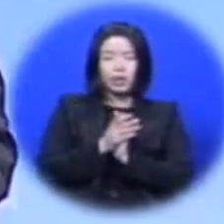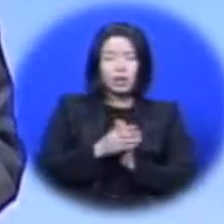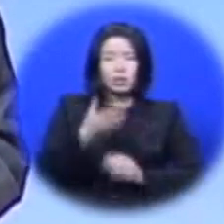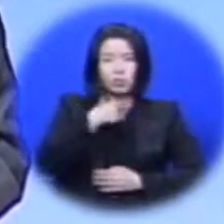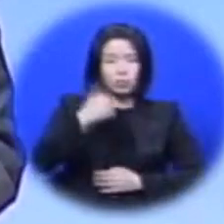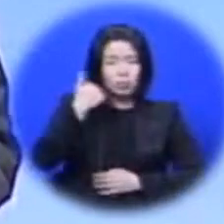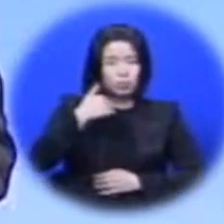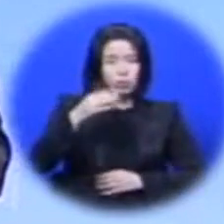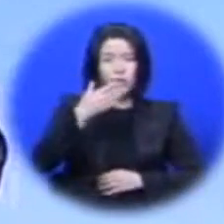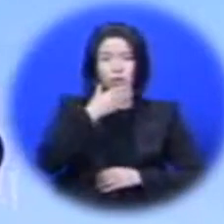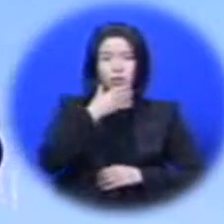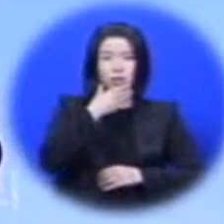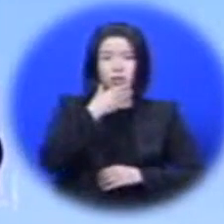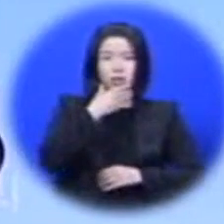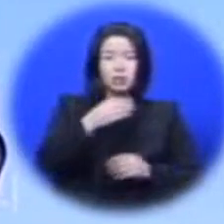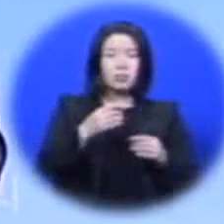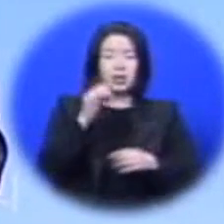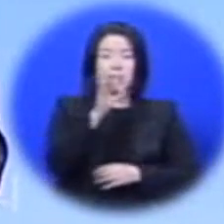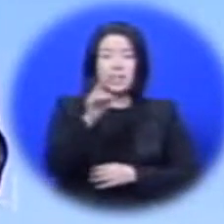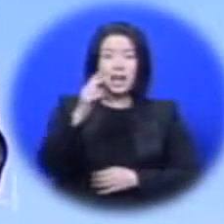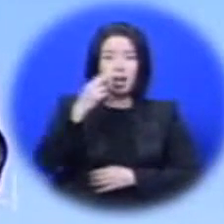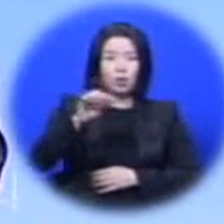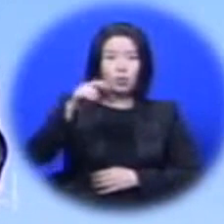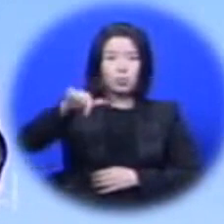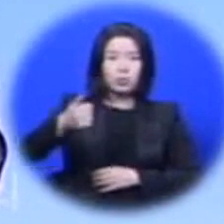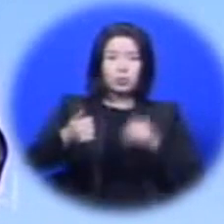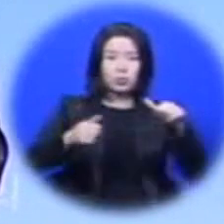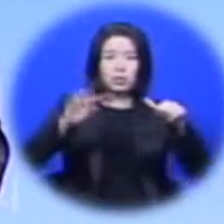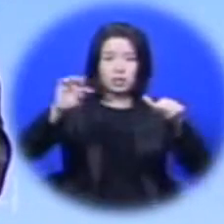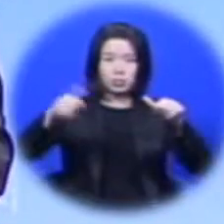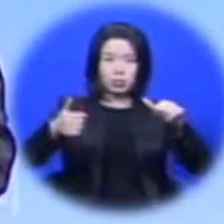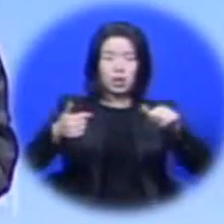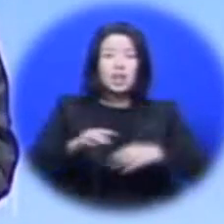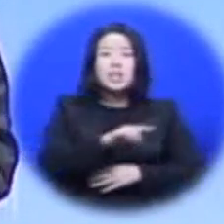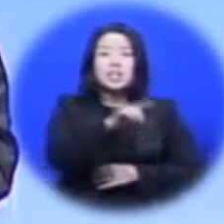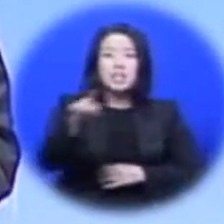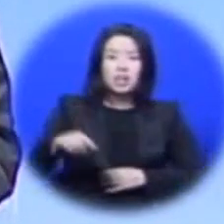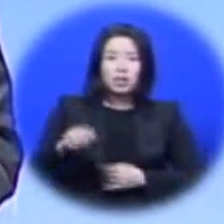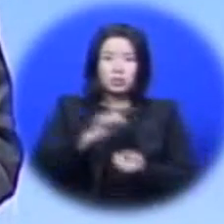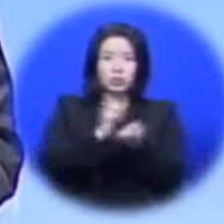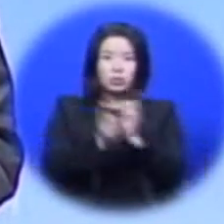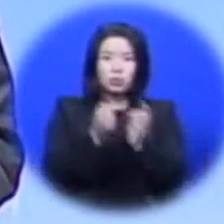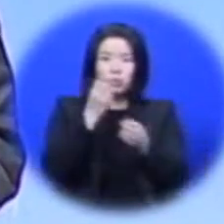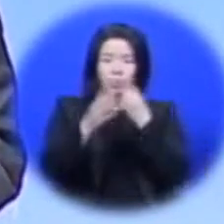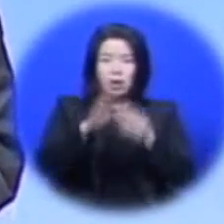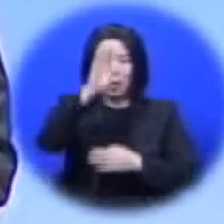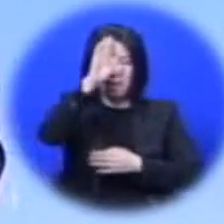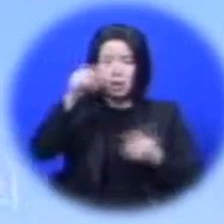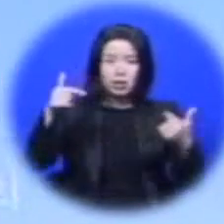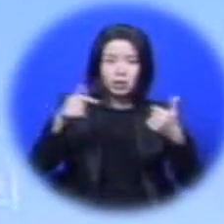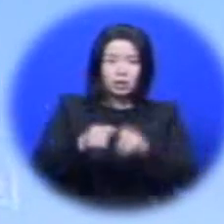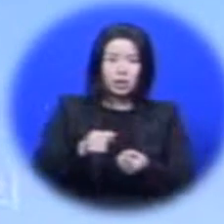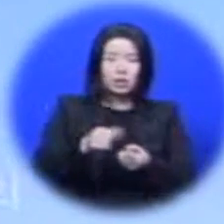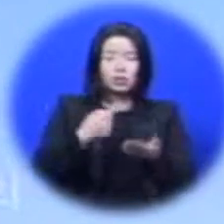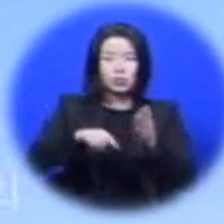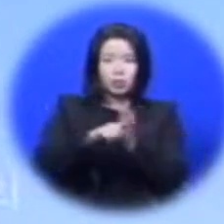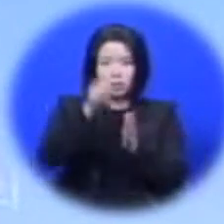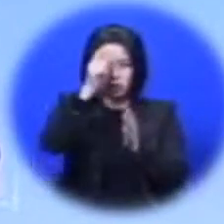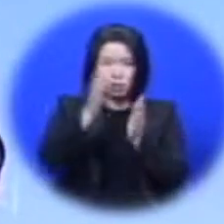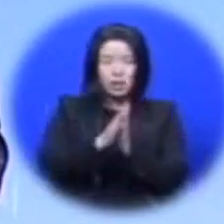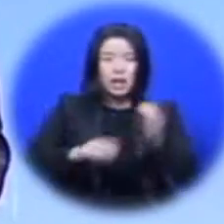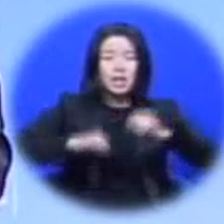16절에 너희 죄를 서로 고하며 그 다음에 병낫기를 위하여 서로 기도하라. 의인의 간구는 역사하는